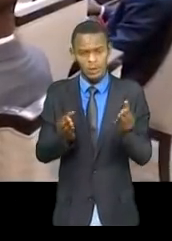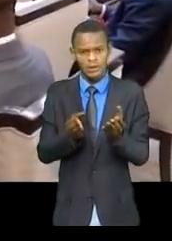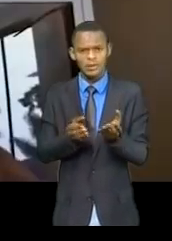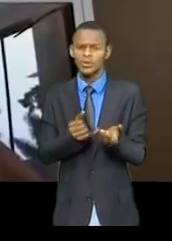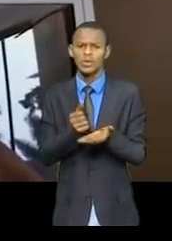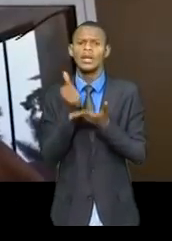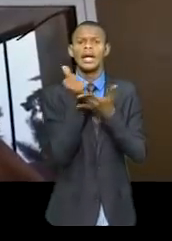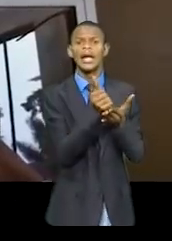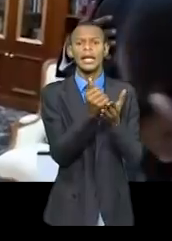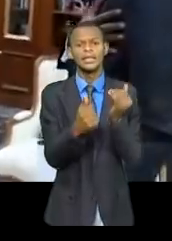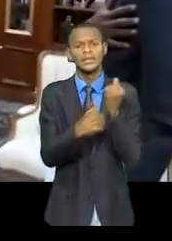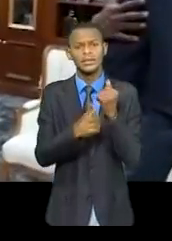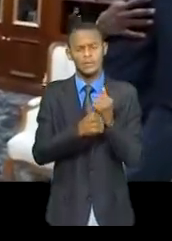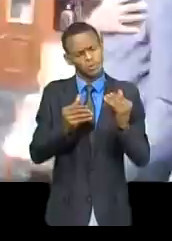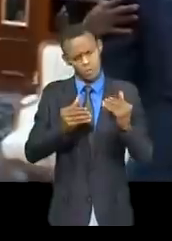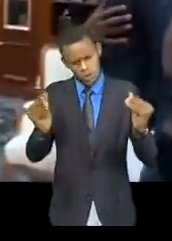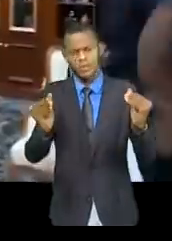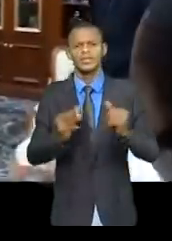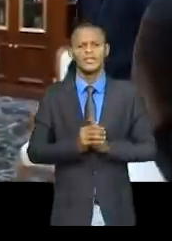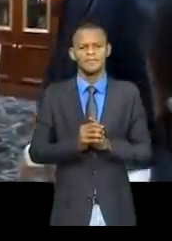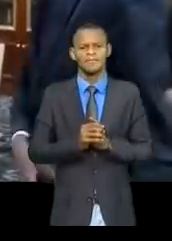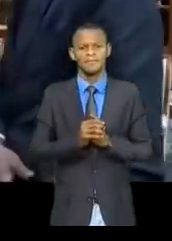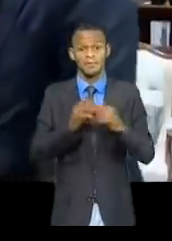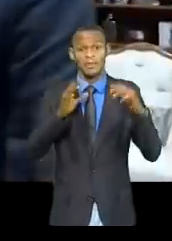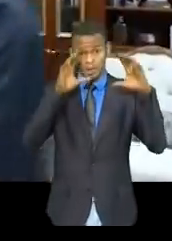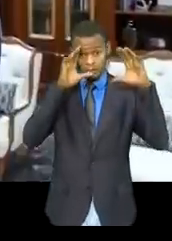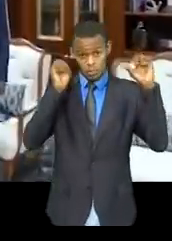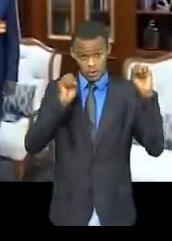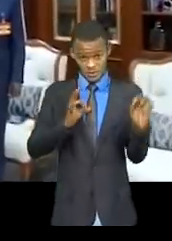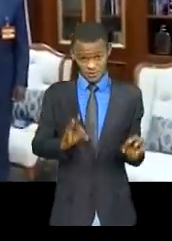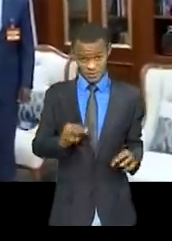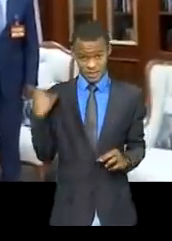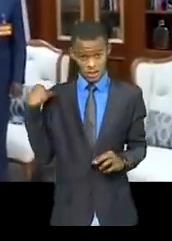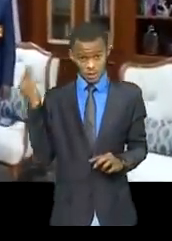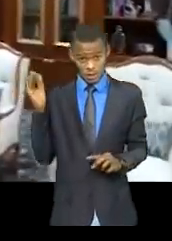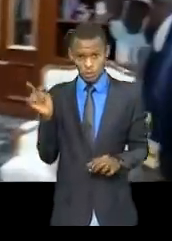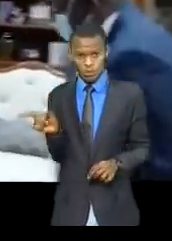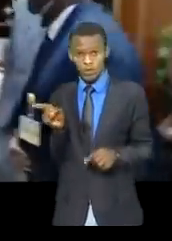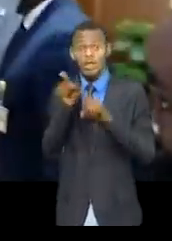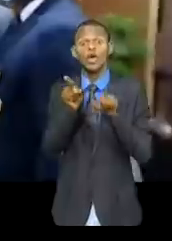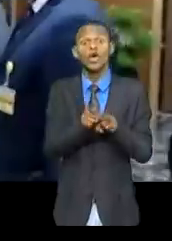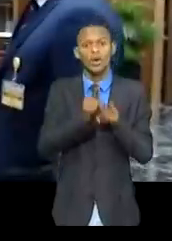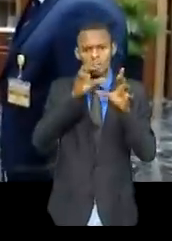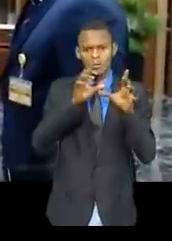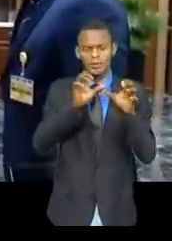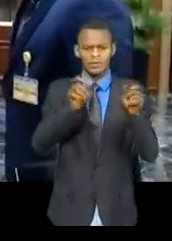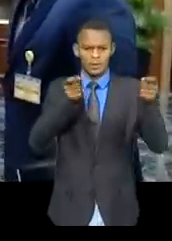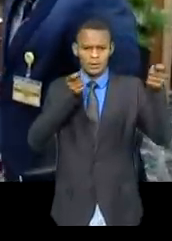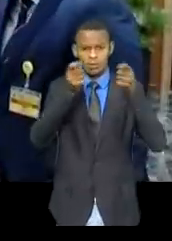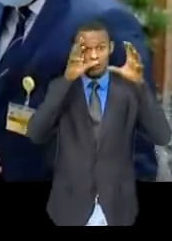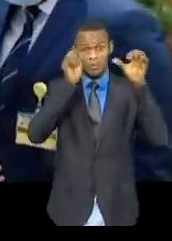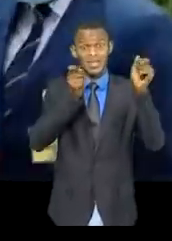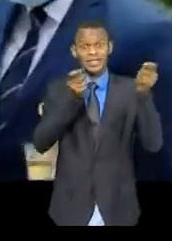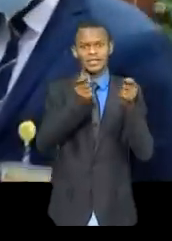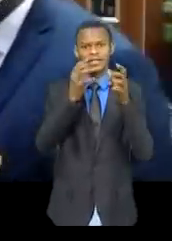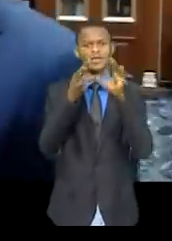pour RDC. Le chef de l'État, en sa qualité du président en exercice de l'Union africaine, a reçu également en